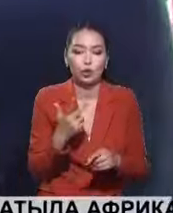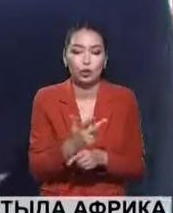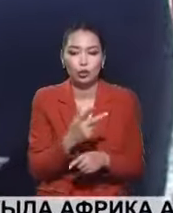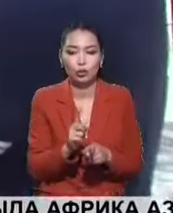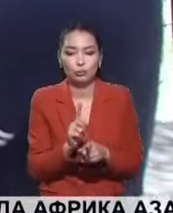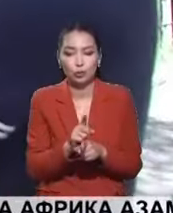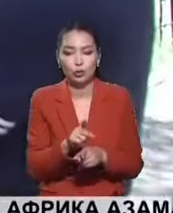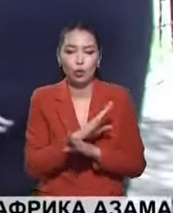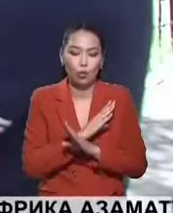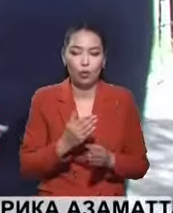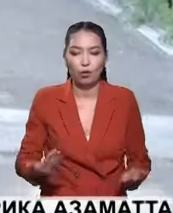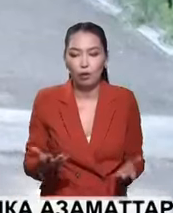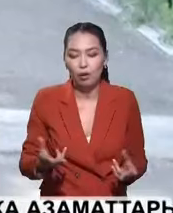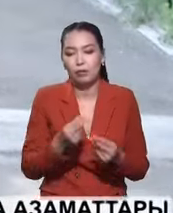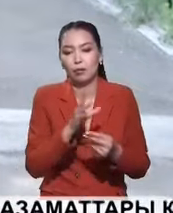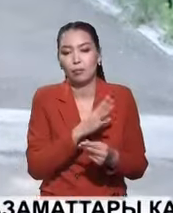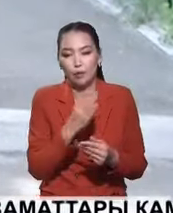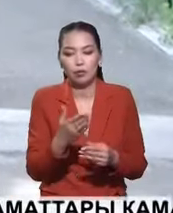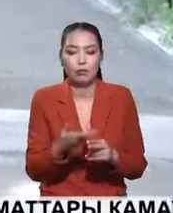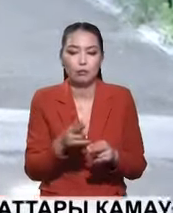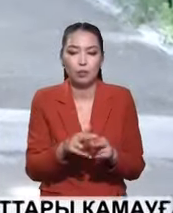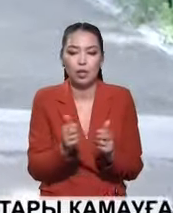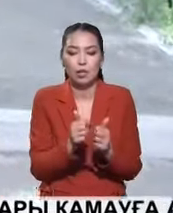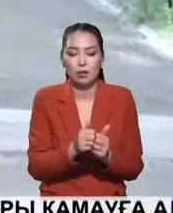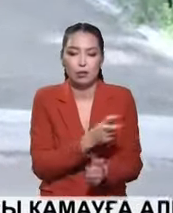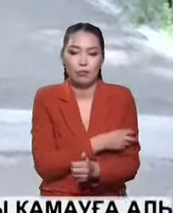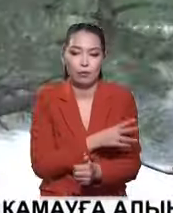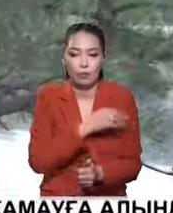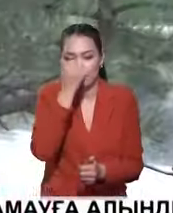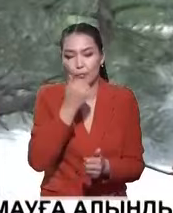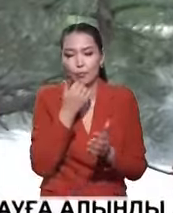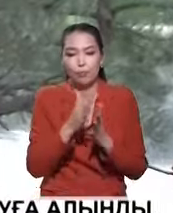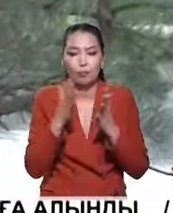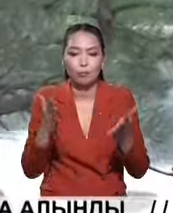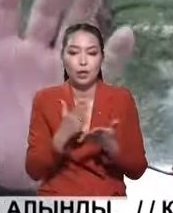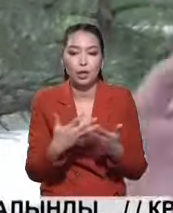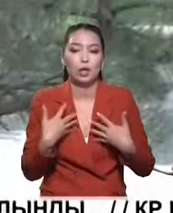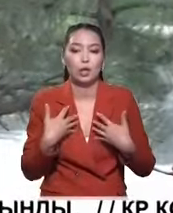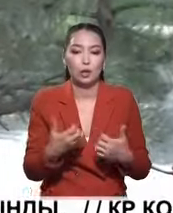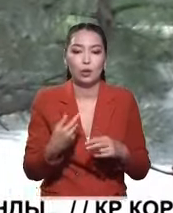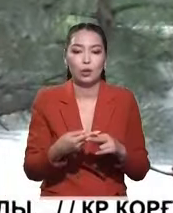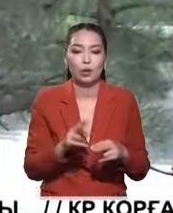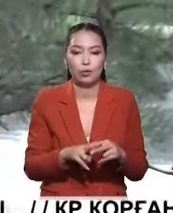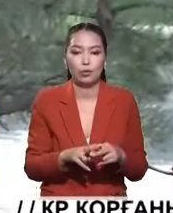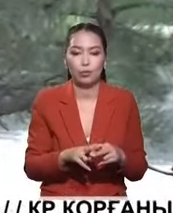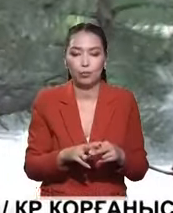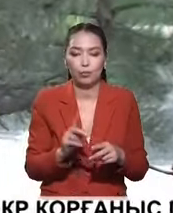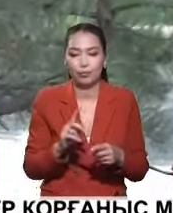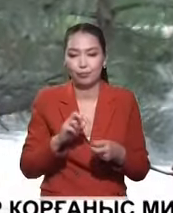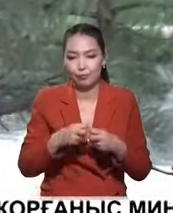алып қалыпты. Оның жанына араша болған дәрігерлерге алғыс алғаусыз. Денсаулықтың бір кішкене кінәрат берген